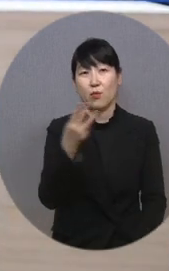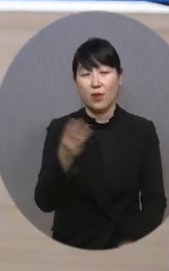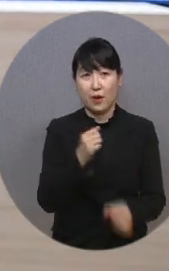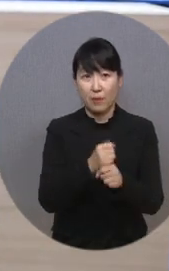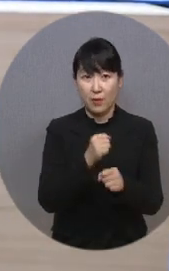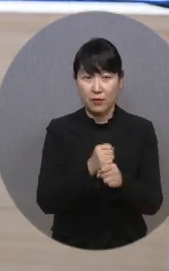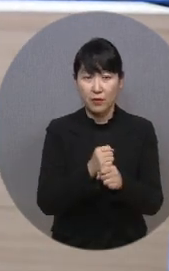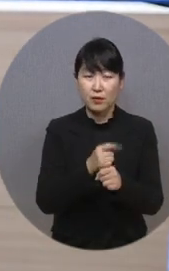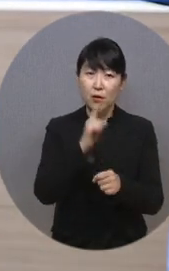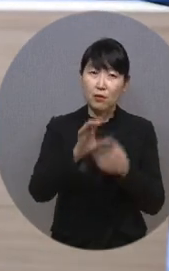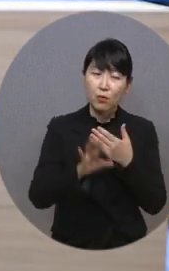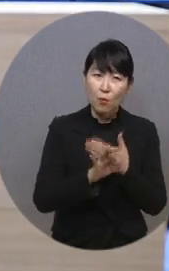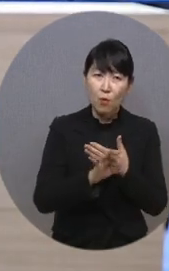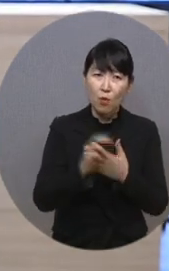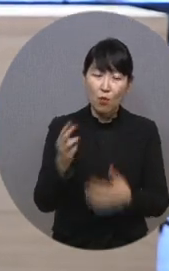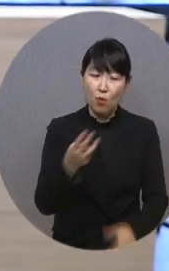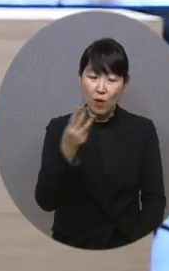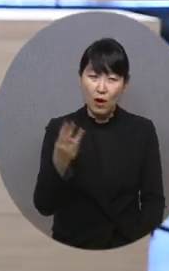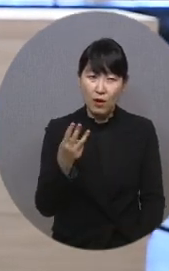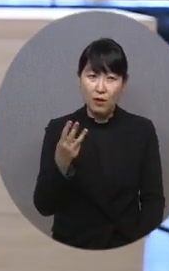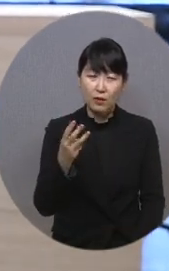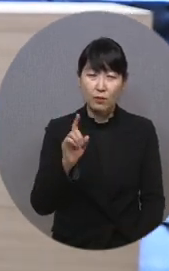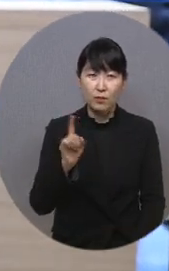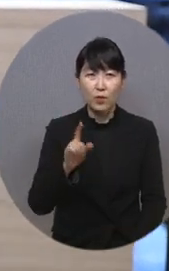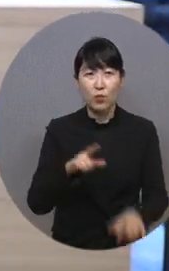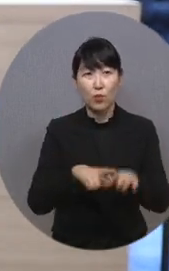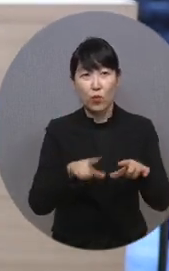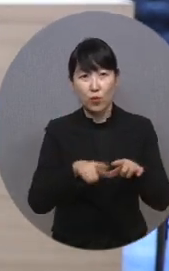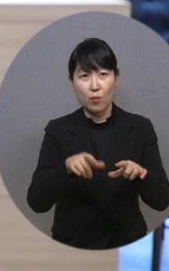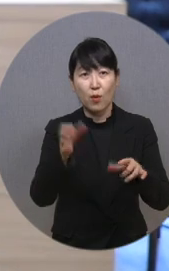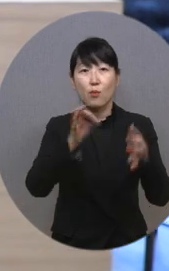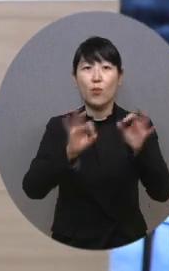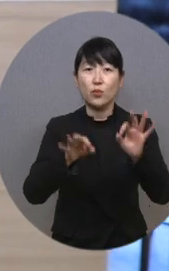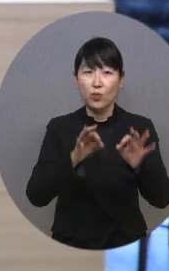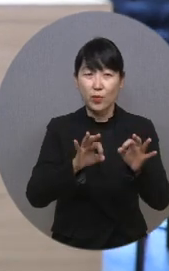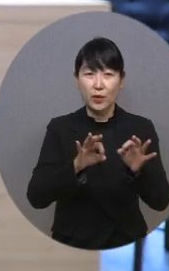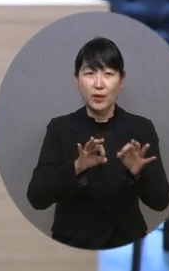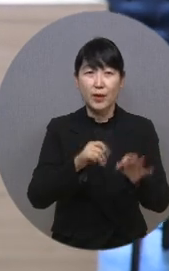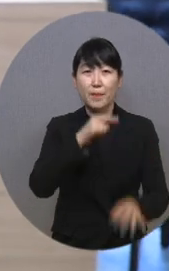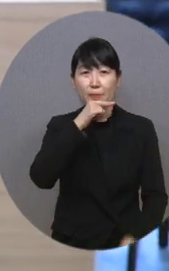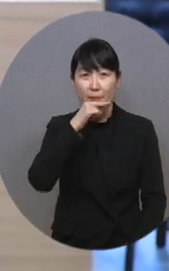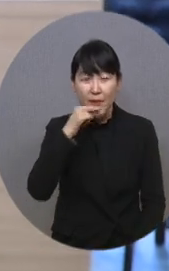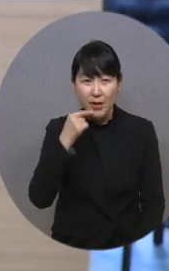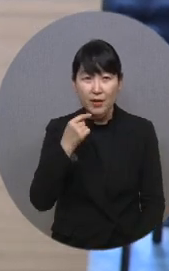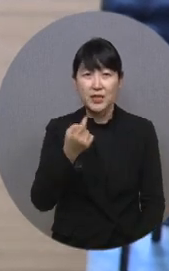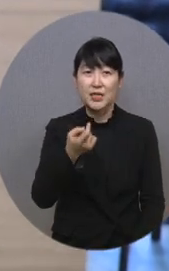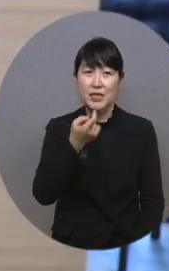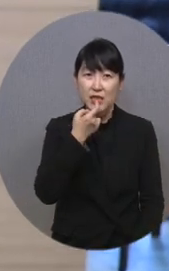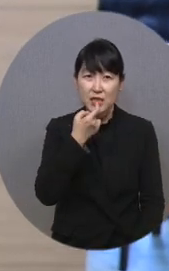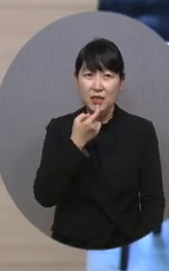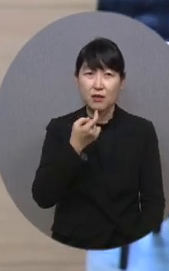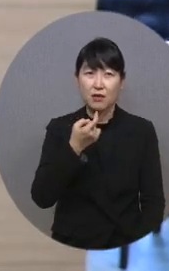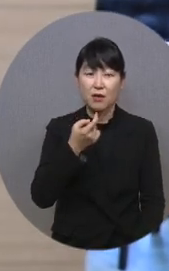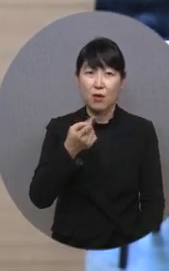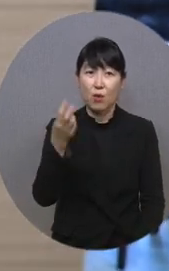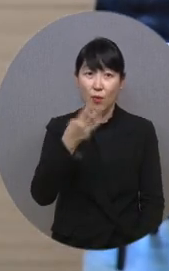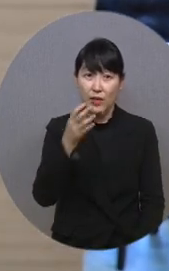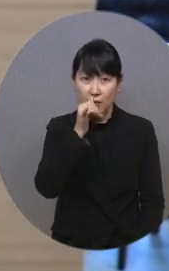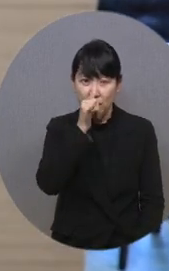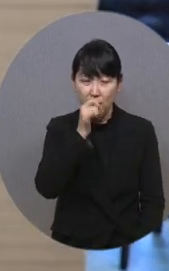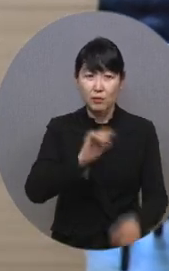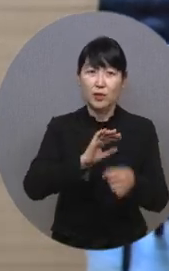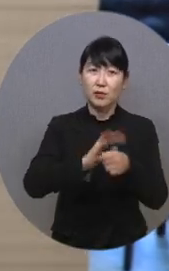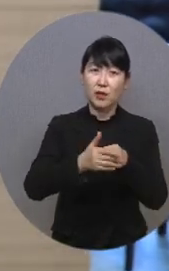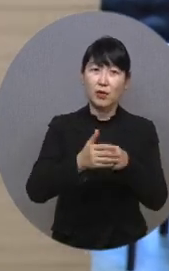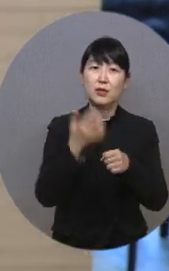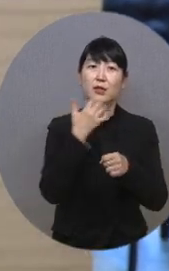와인이라고 하는 게 보통 이제 포도 하면은 뭐 적포도주, 백포도주 이렇게 있는데 예. 그러면 이 사과는 어떤